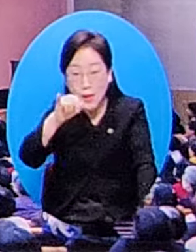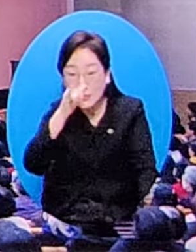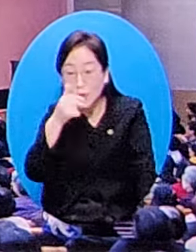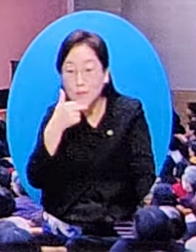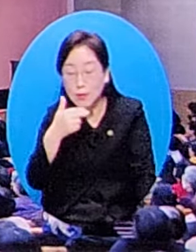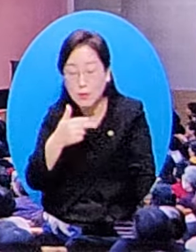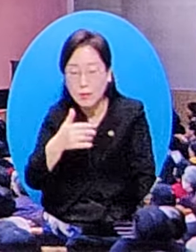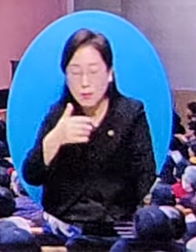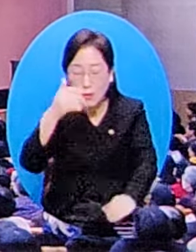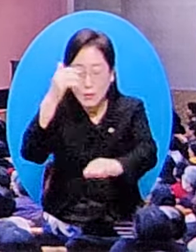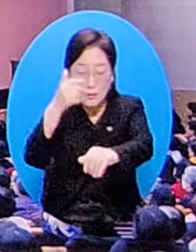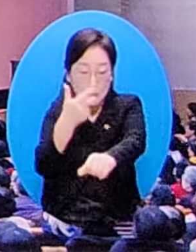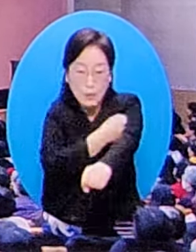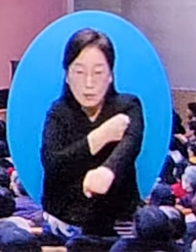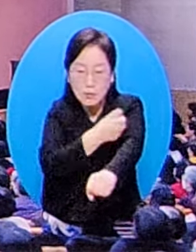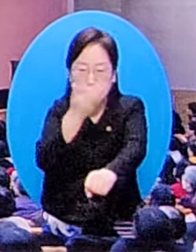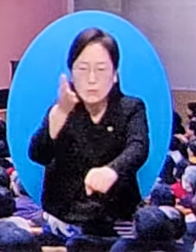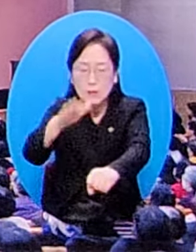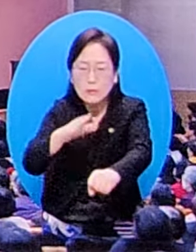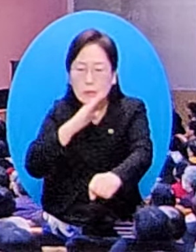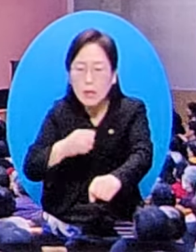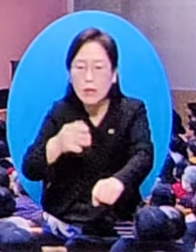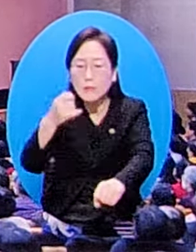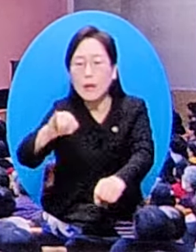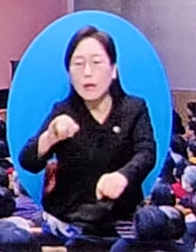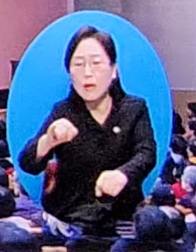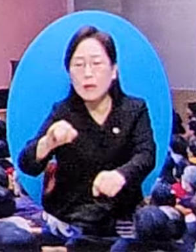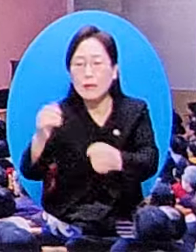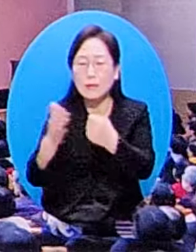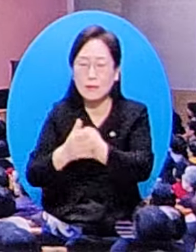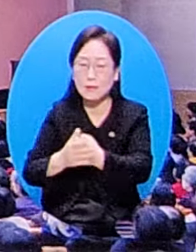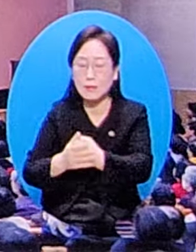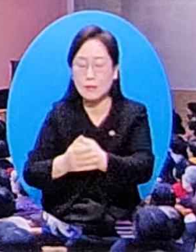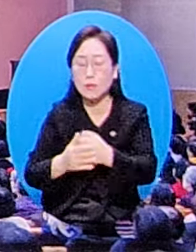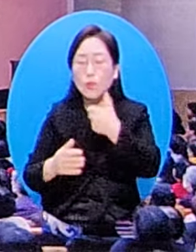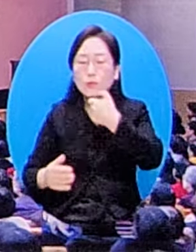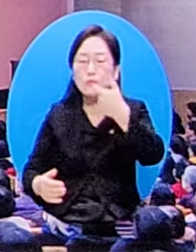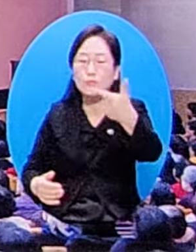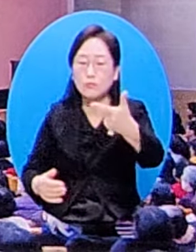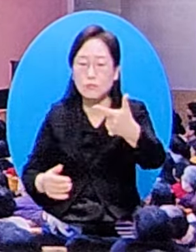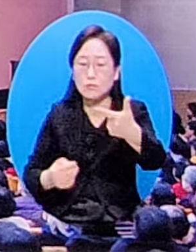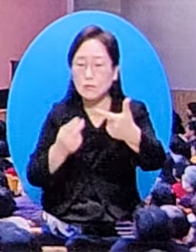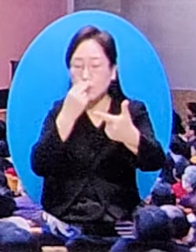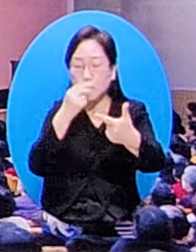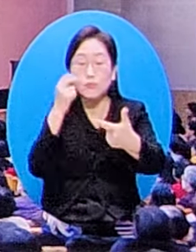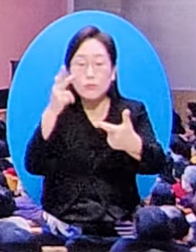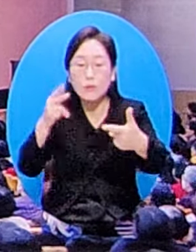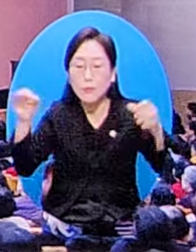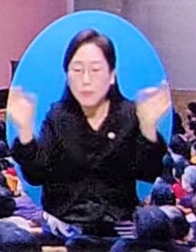부작용이 생겨서 두 달 만에 56살이기로 세상을 떠났습니다.